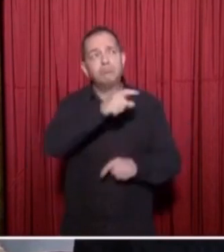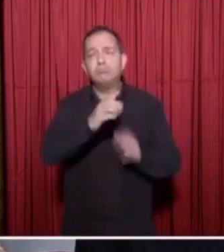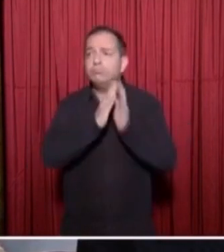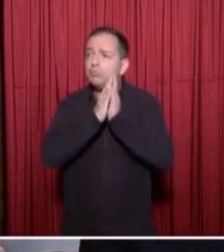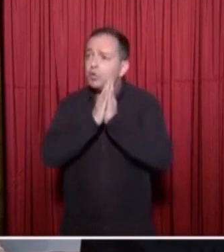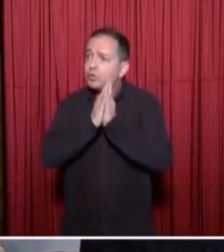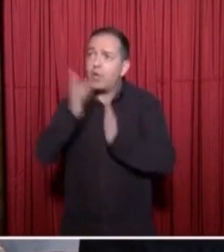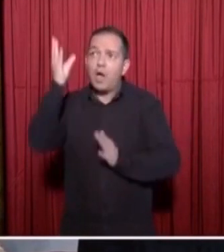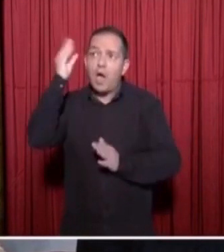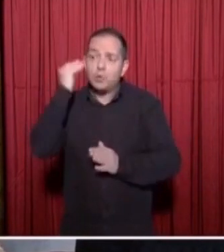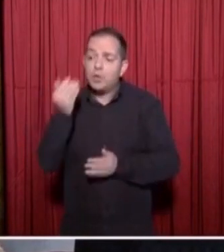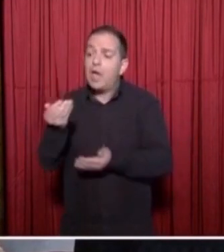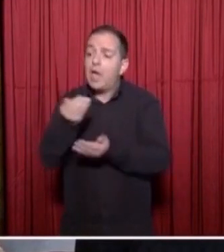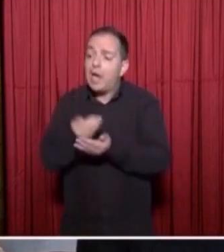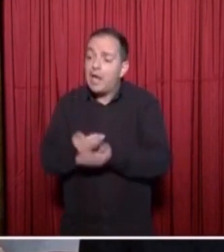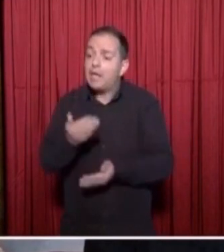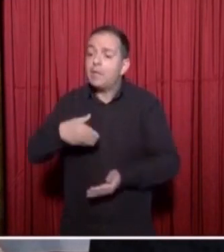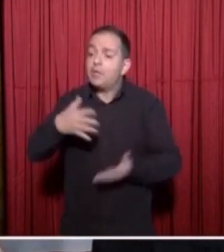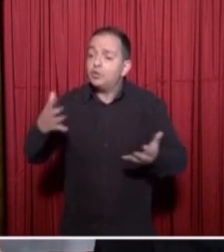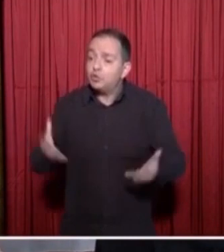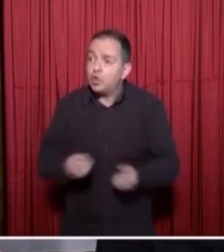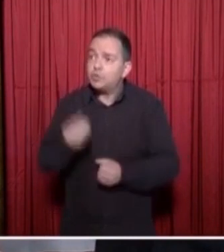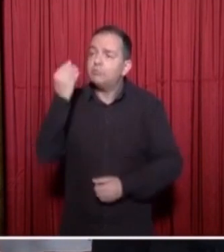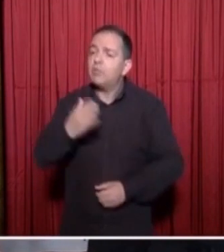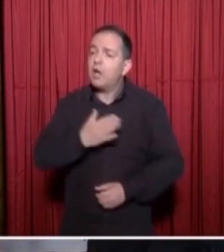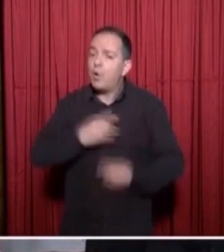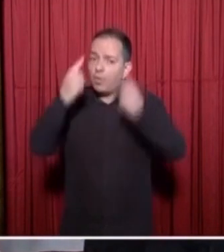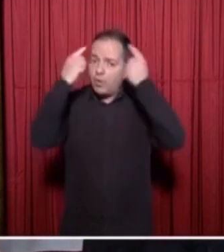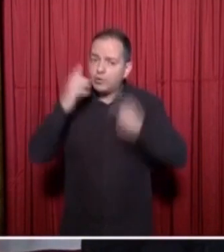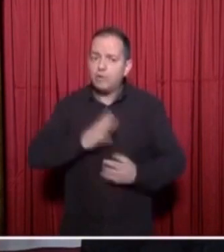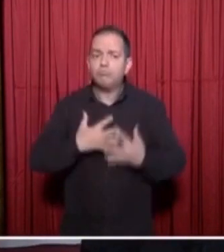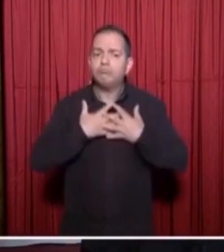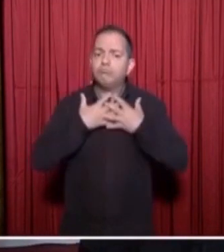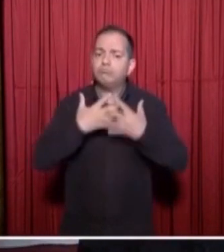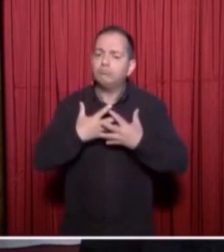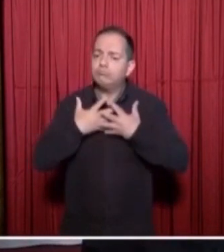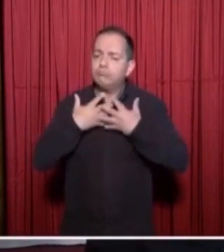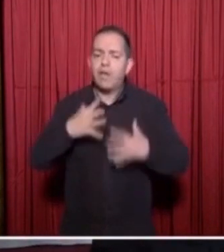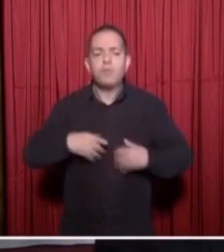ελεήσε και σώσε ημάς, ως αγαθός και φιλάνθρωπος και ελεήμων Θεός.